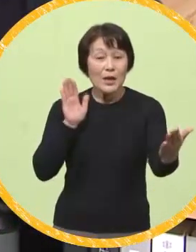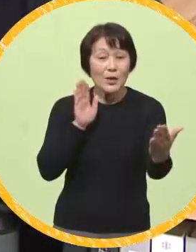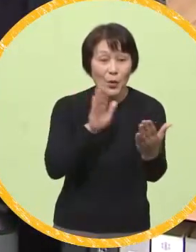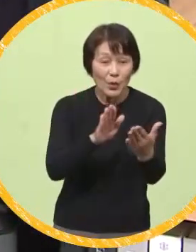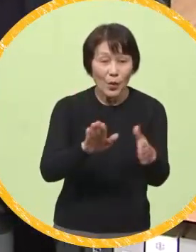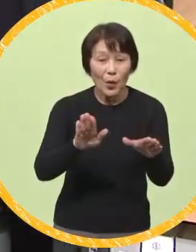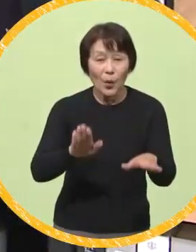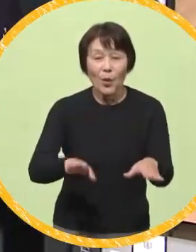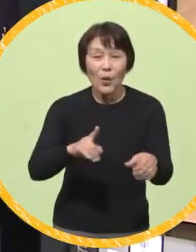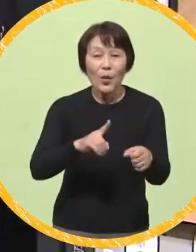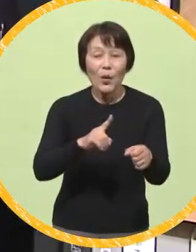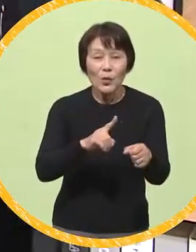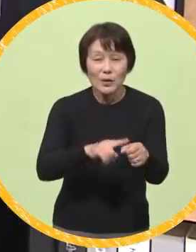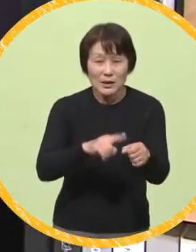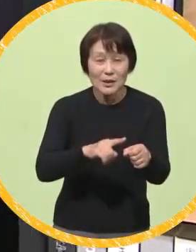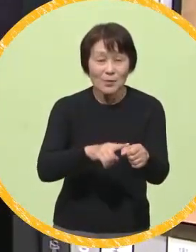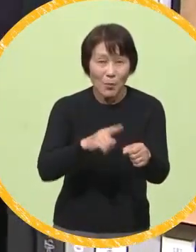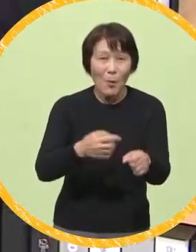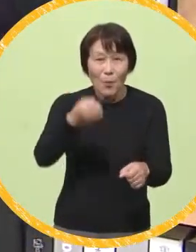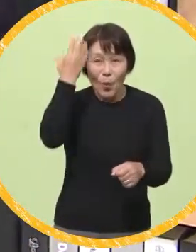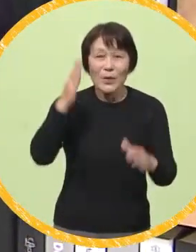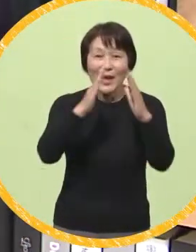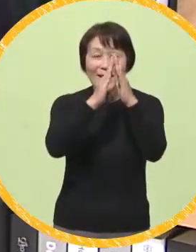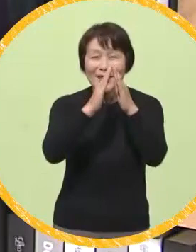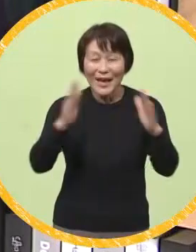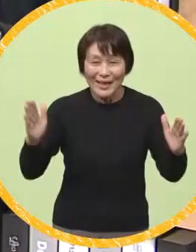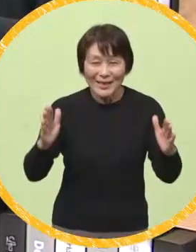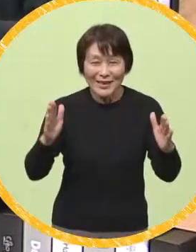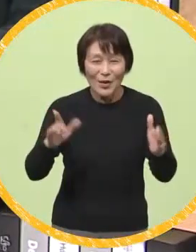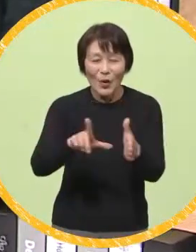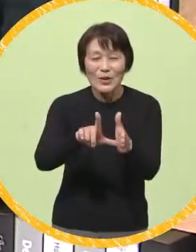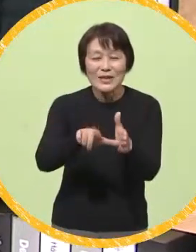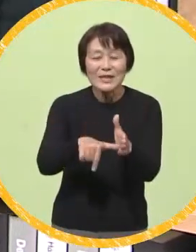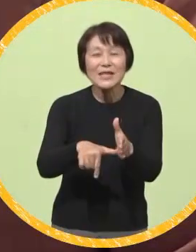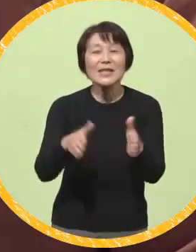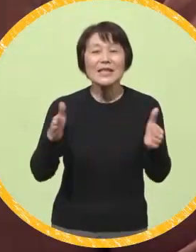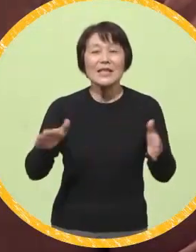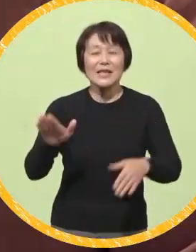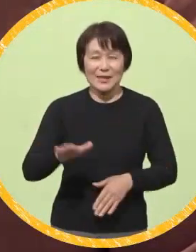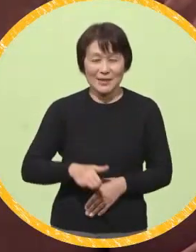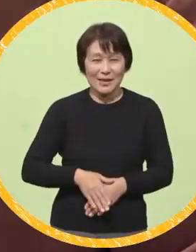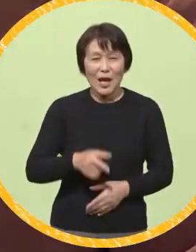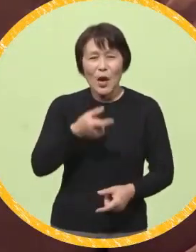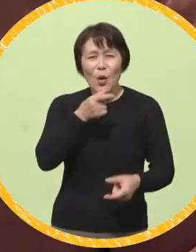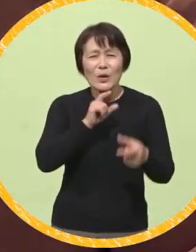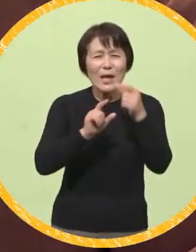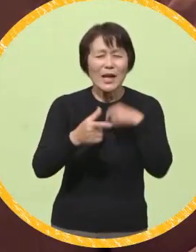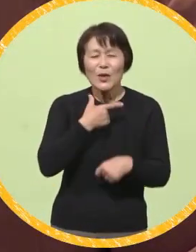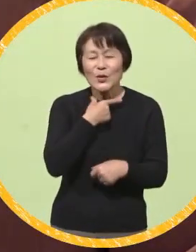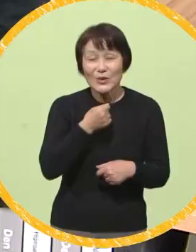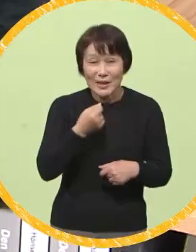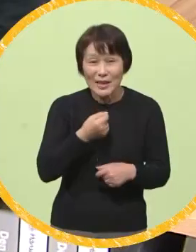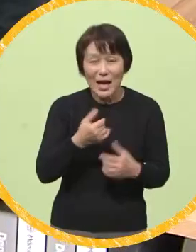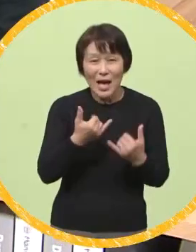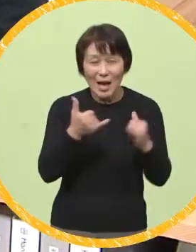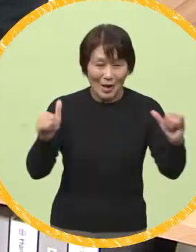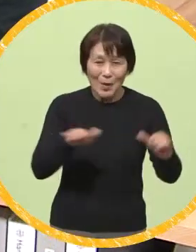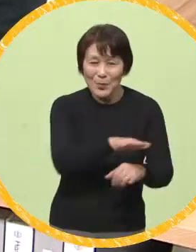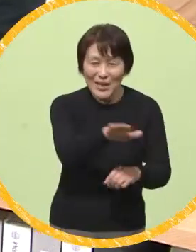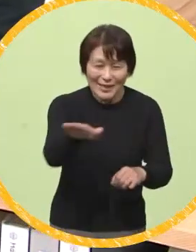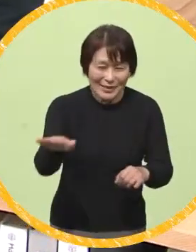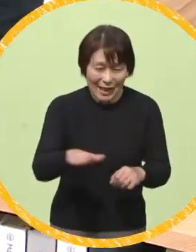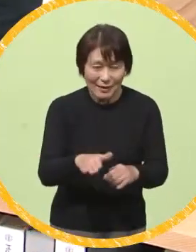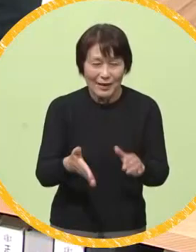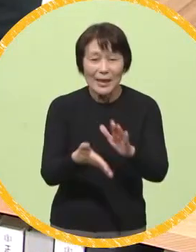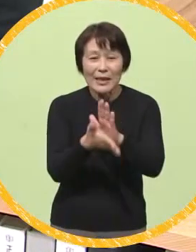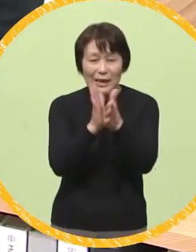今年も忘年会シーズンやってまいりました。お酒飲みの皆さん、今週はですね、県内